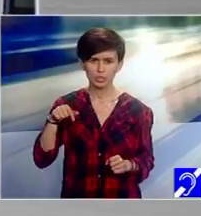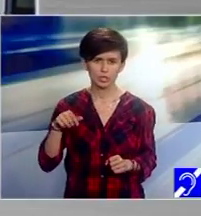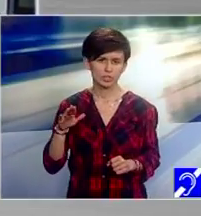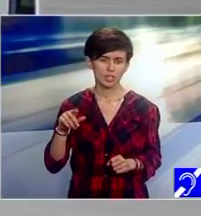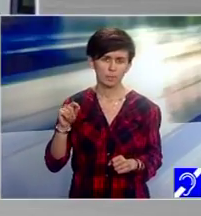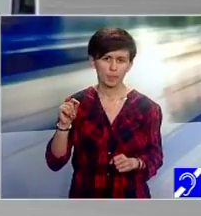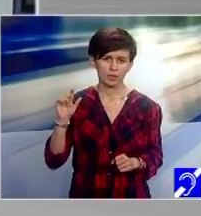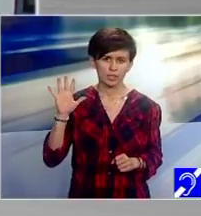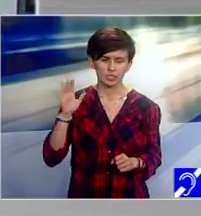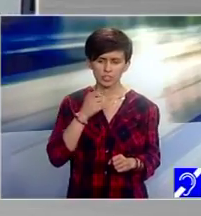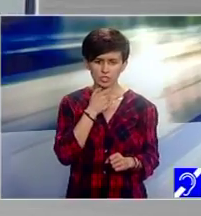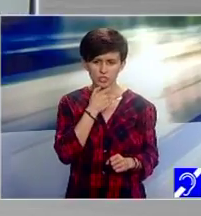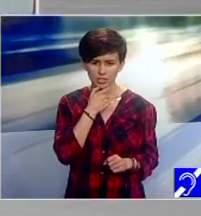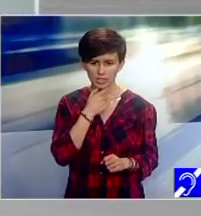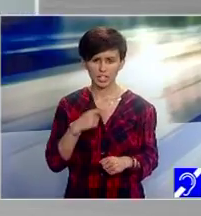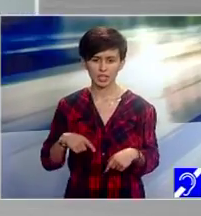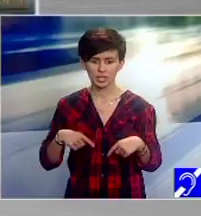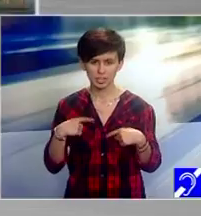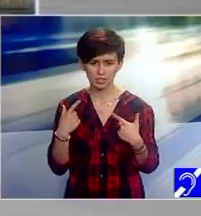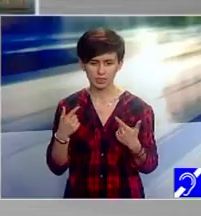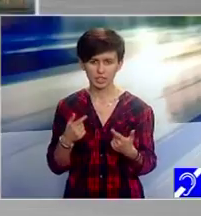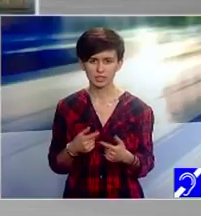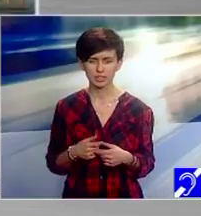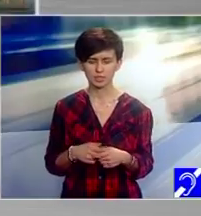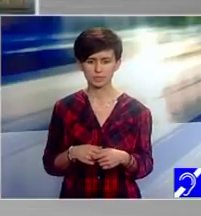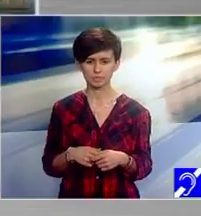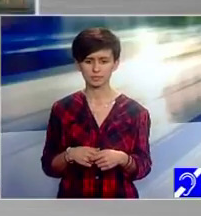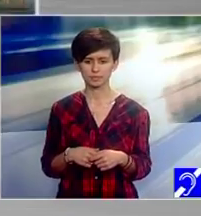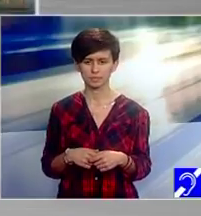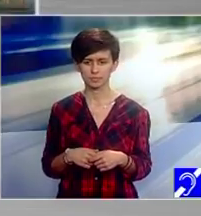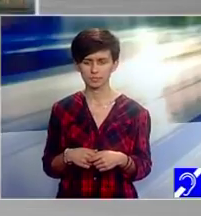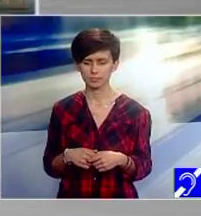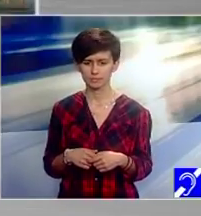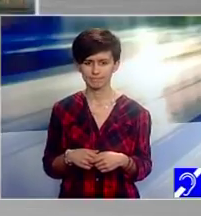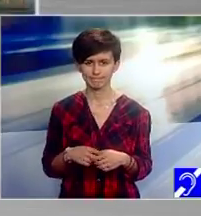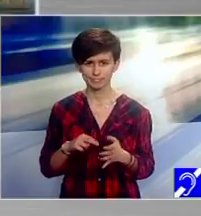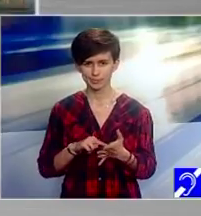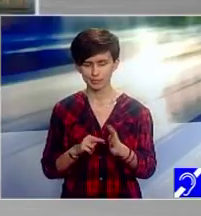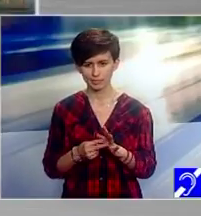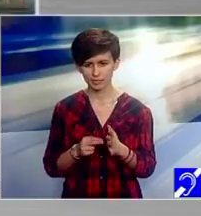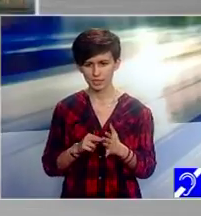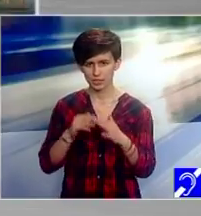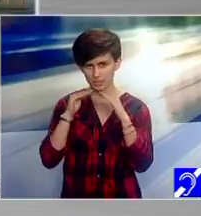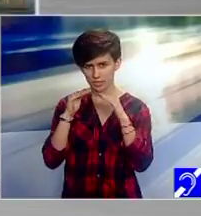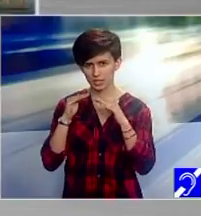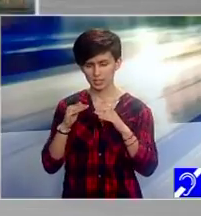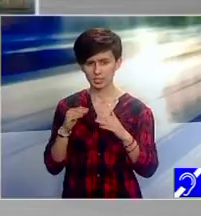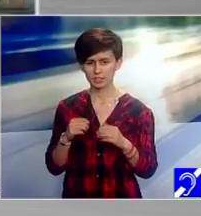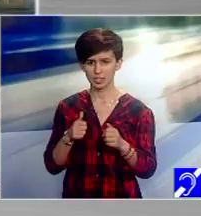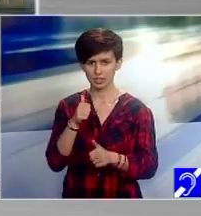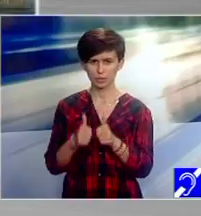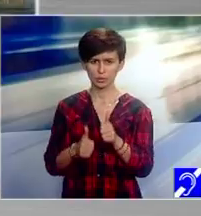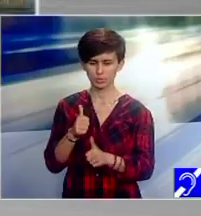ani de existență, 80 ani de la înființarea școlii din Buzău. S-a organizat ediția 2004 a